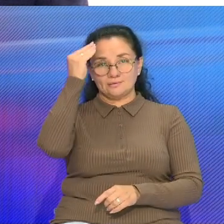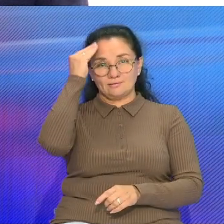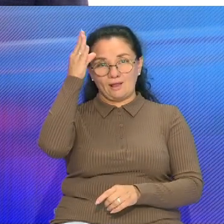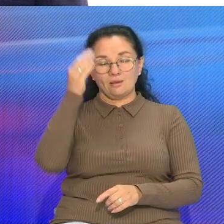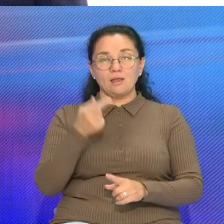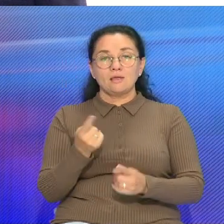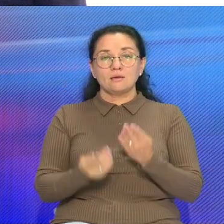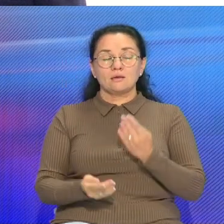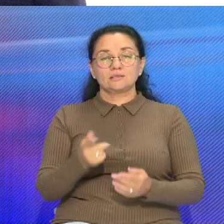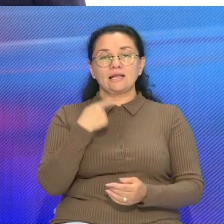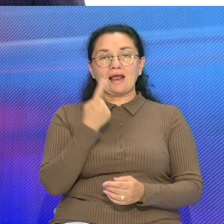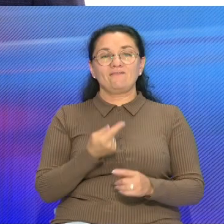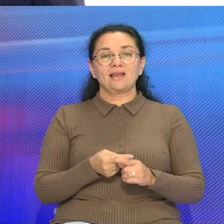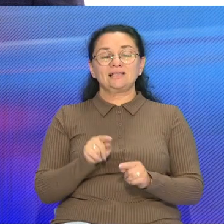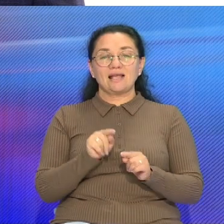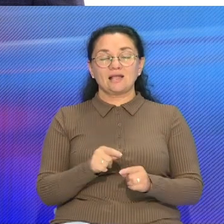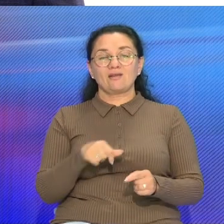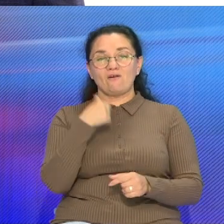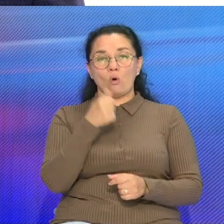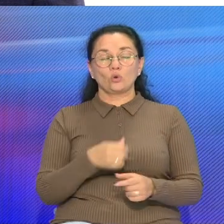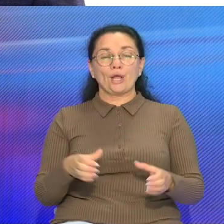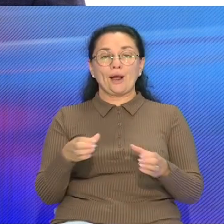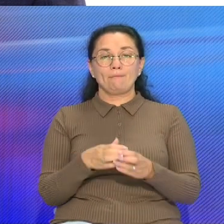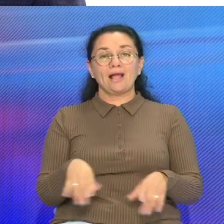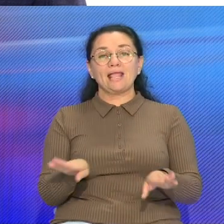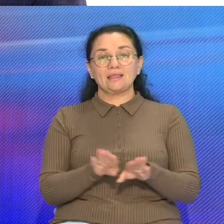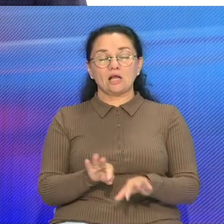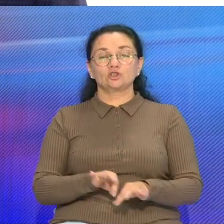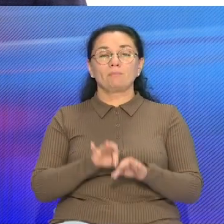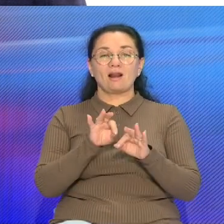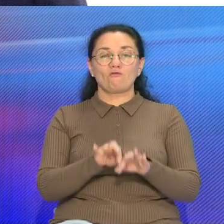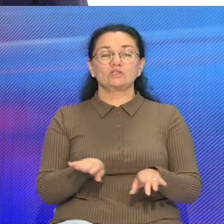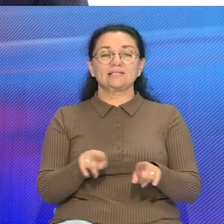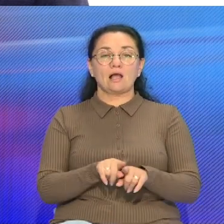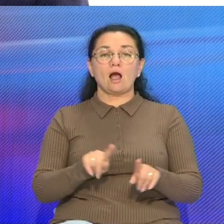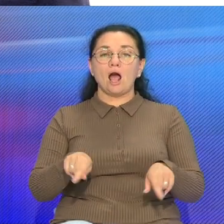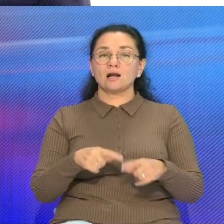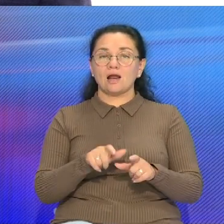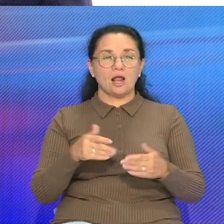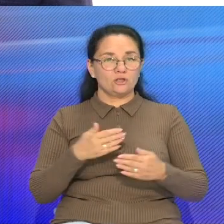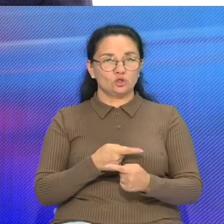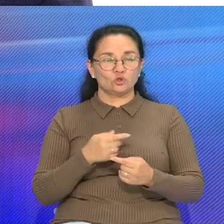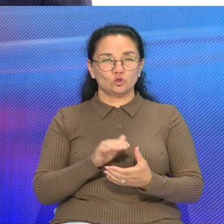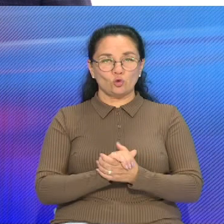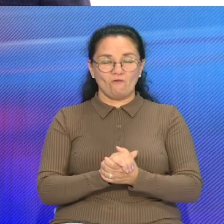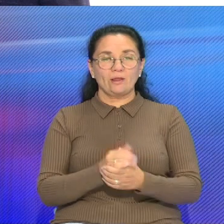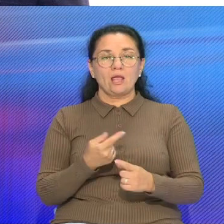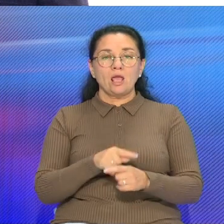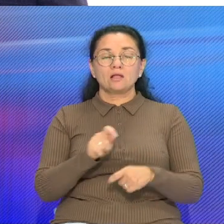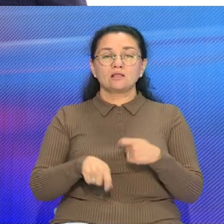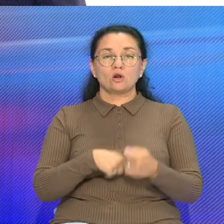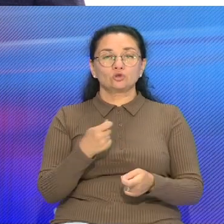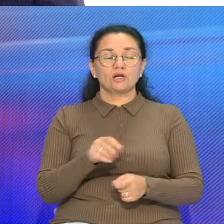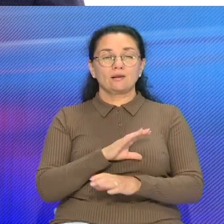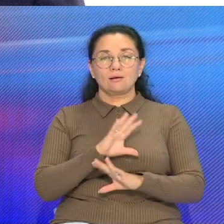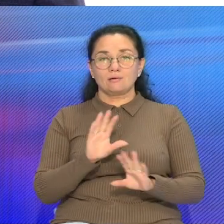говорить о этого года кампании, она проходит так же, как и прошлые годы, организована. Никаких особых нарушений не выявлено,